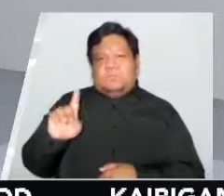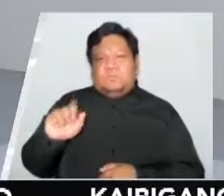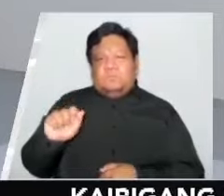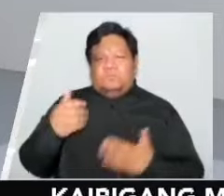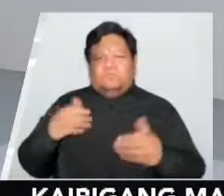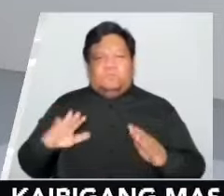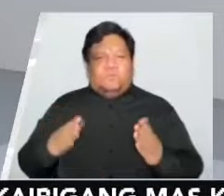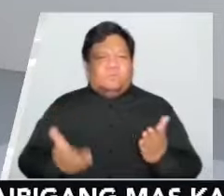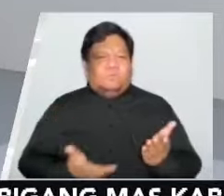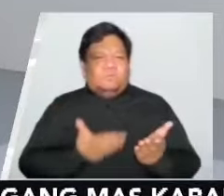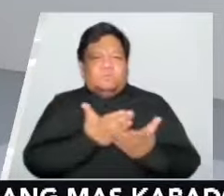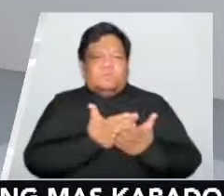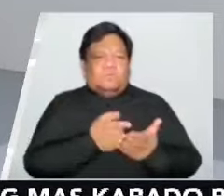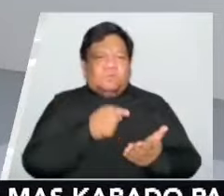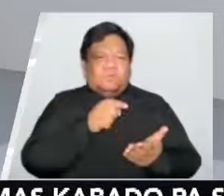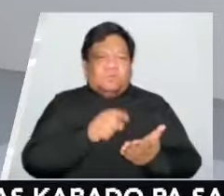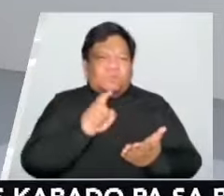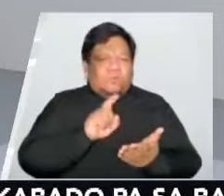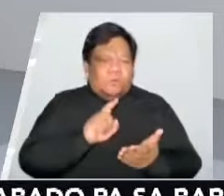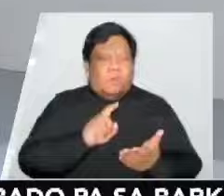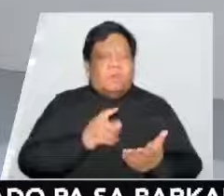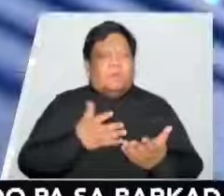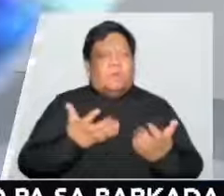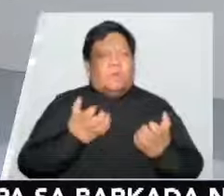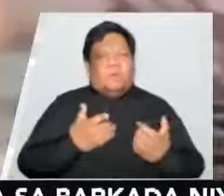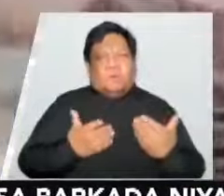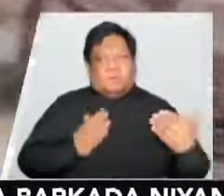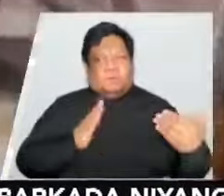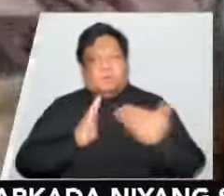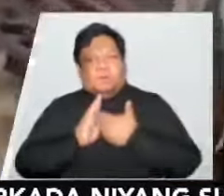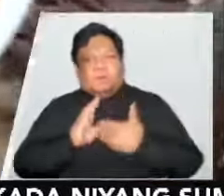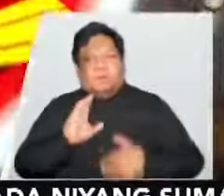code laban sa kanya may report si Ian